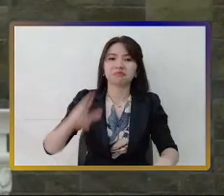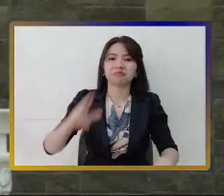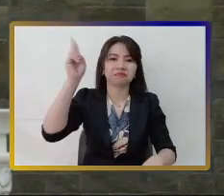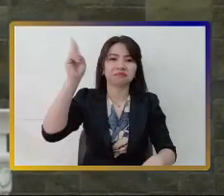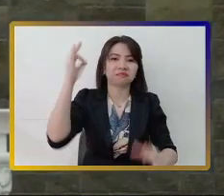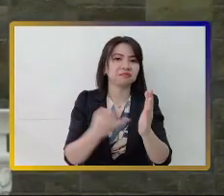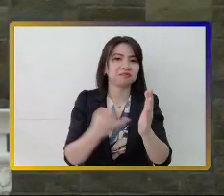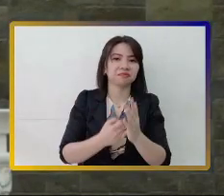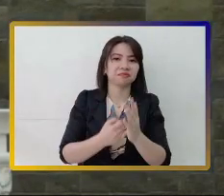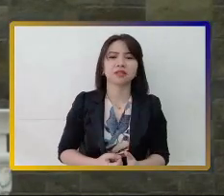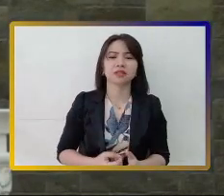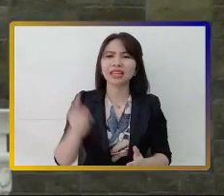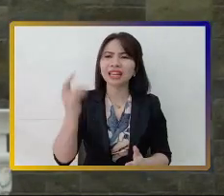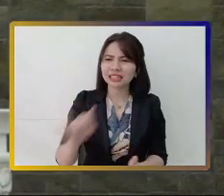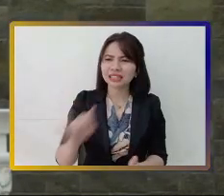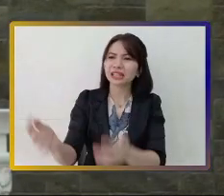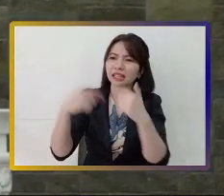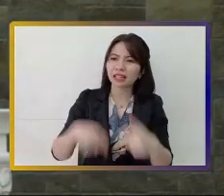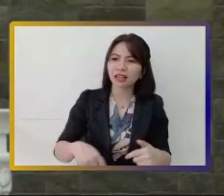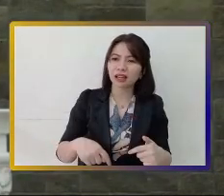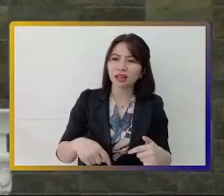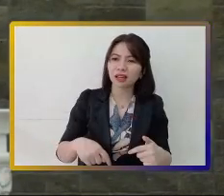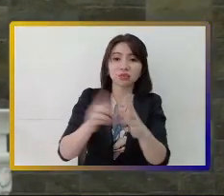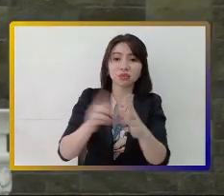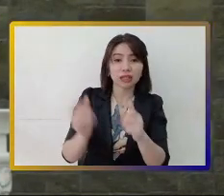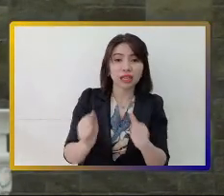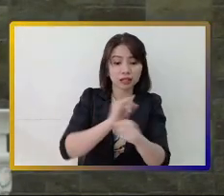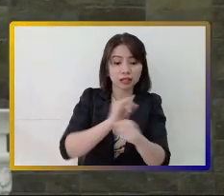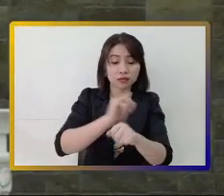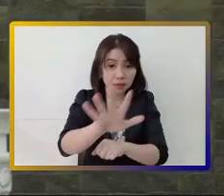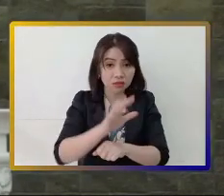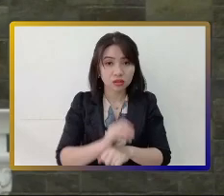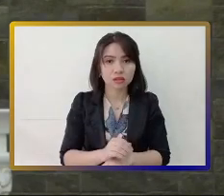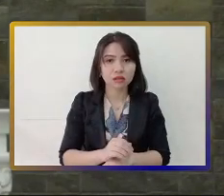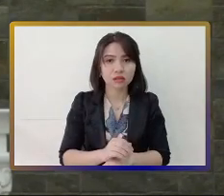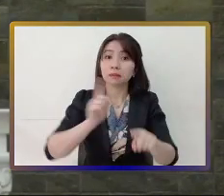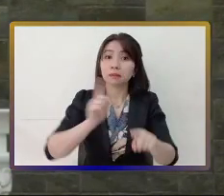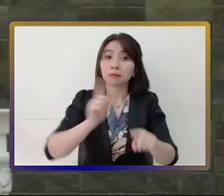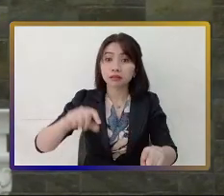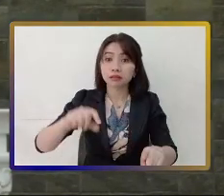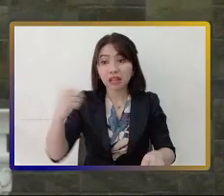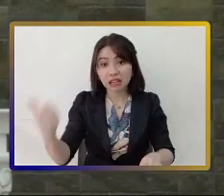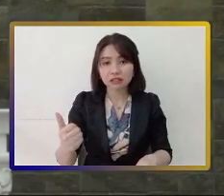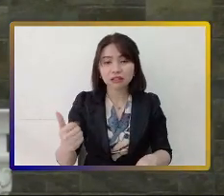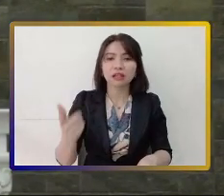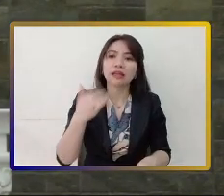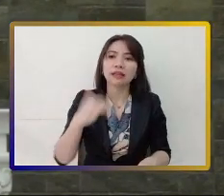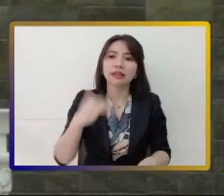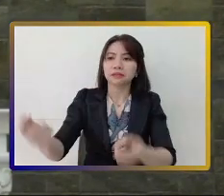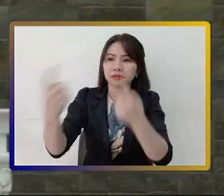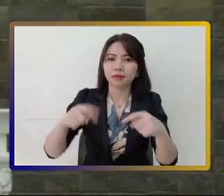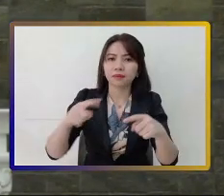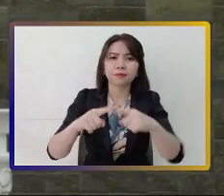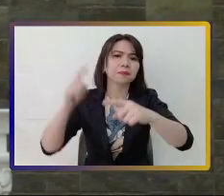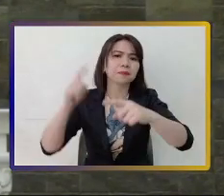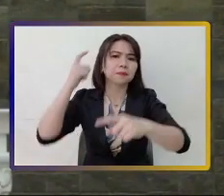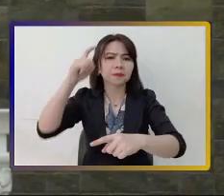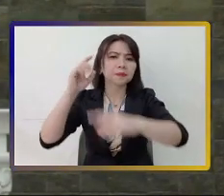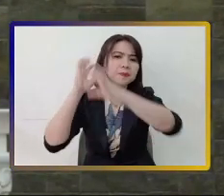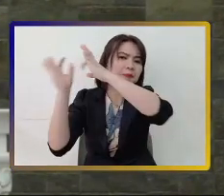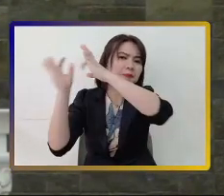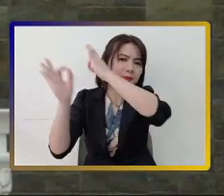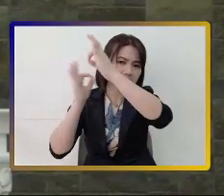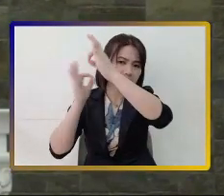kapatid, for information, but others also are coming for a fellowship. You see? They just come